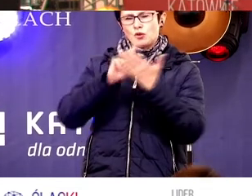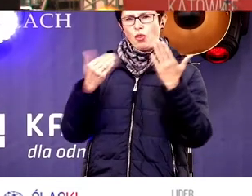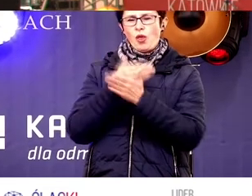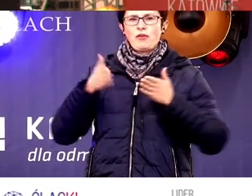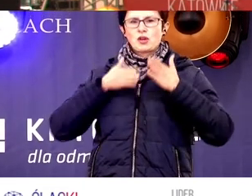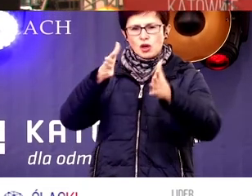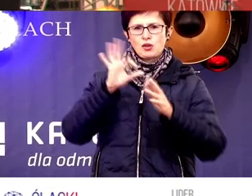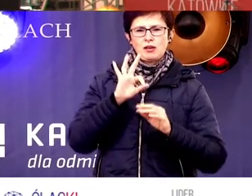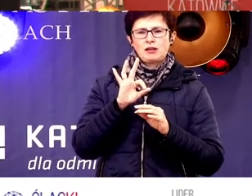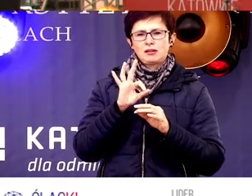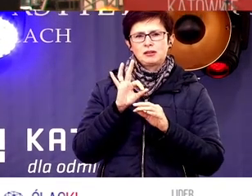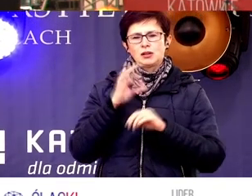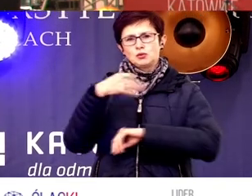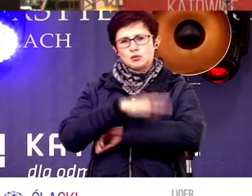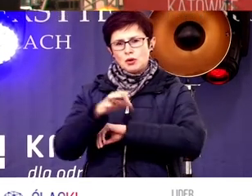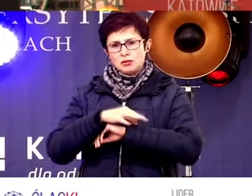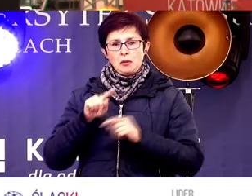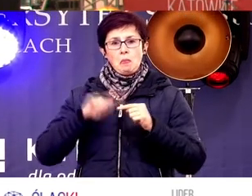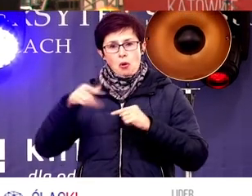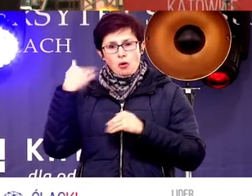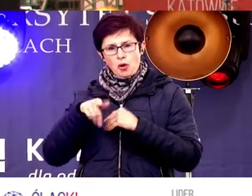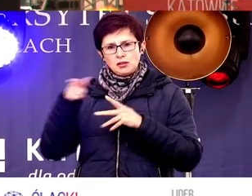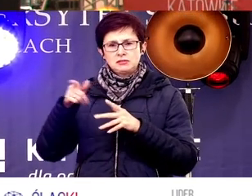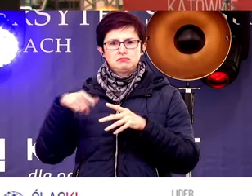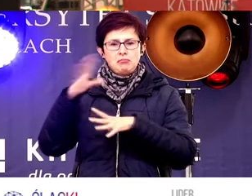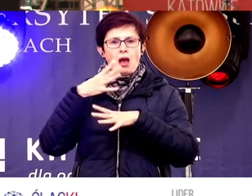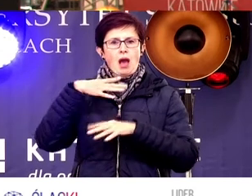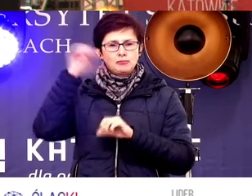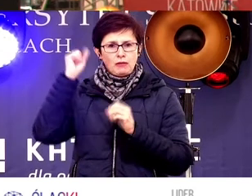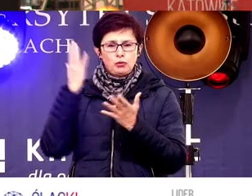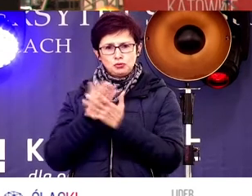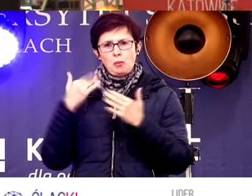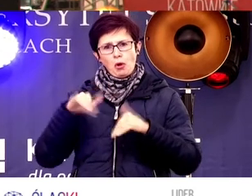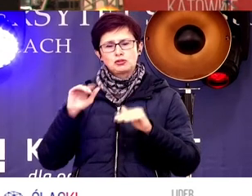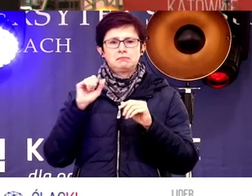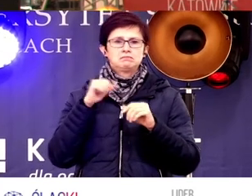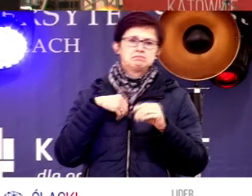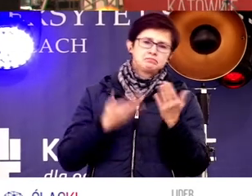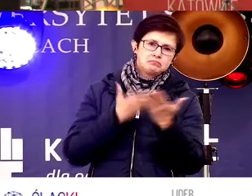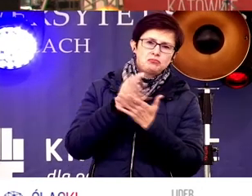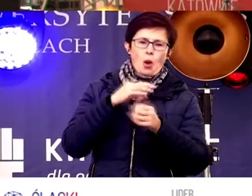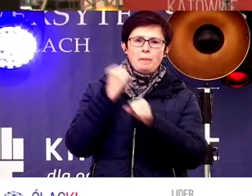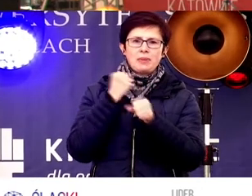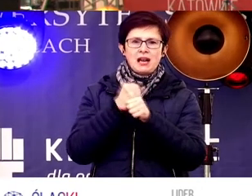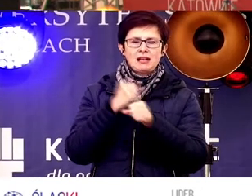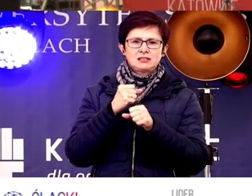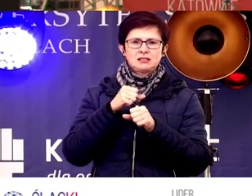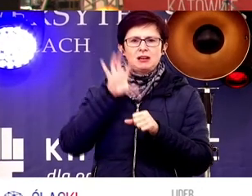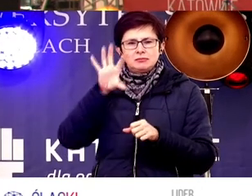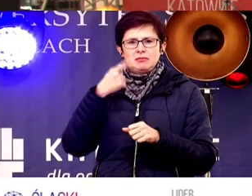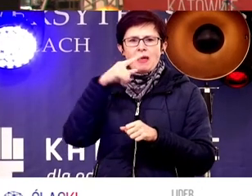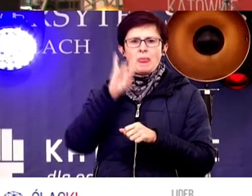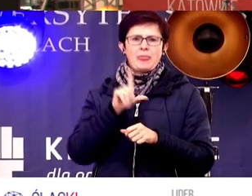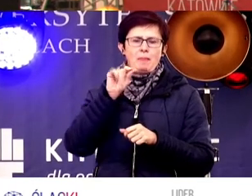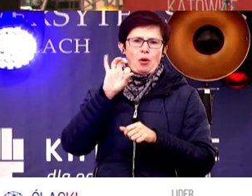Dyplomacji, ale to nie znaczy, że tylko po tym kierunku absolwenci będą mogli starać się o pracę w dyplomacji. Natomiast to już sobie powiedzieliśmy, że